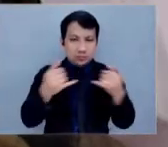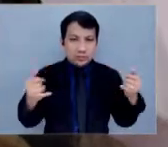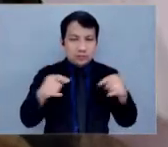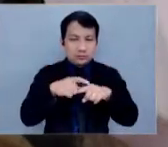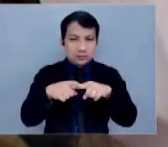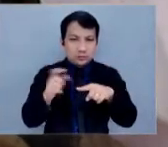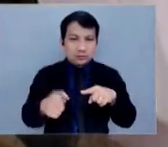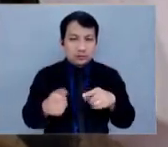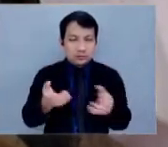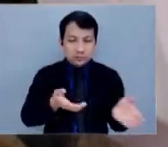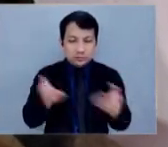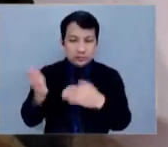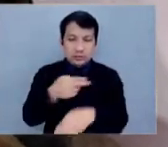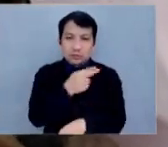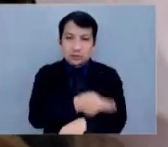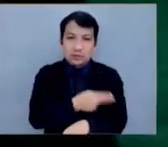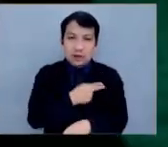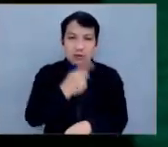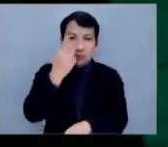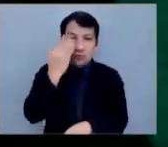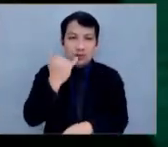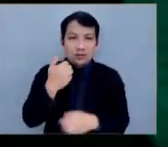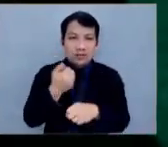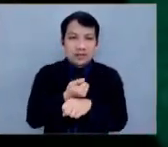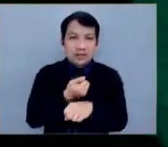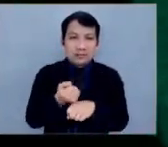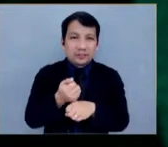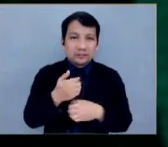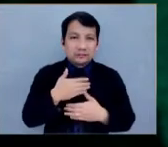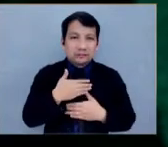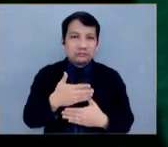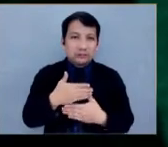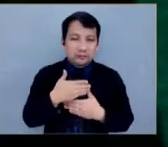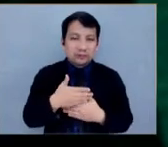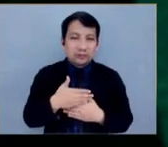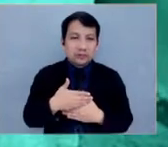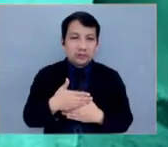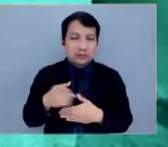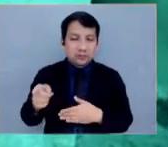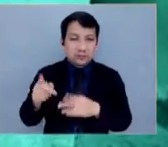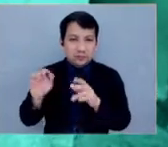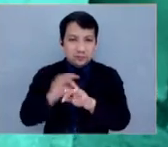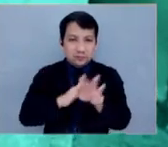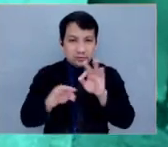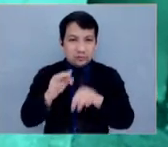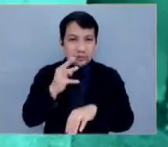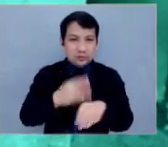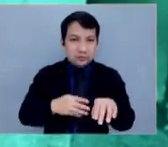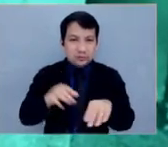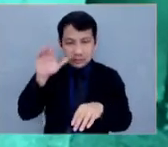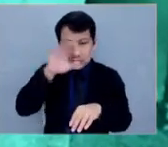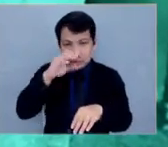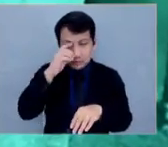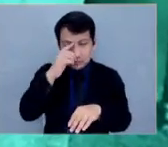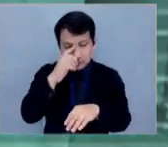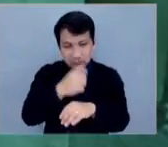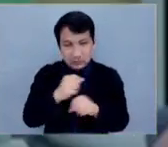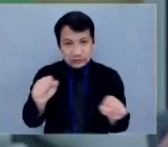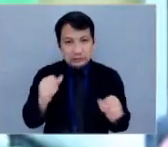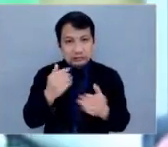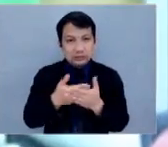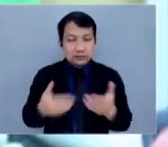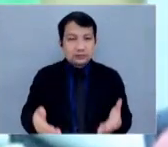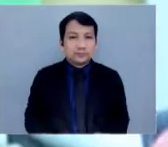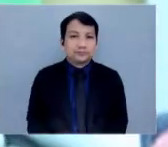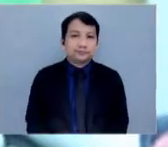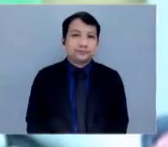naospital matapos mahirapang huminga. May residente ring nasugatan sa paa habang naghahanap ng mga maisasalmang gamit. Nagiligpit kami ng gamit